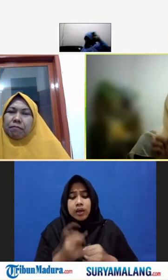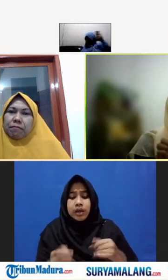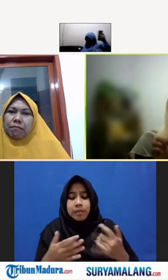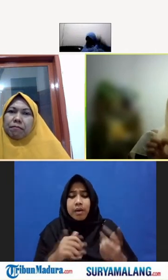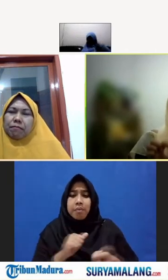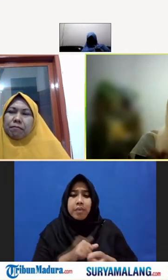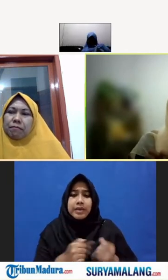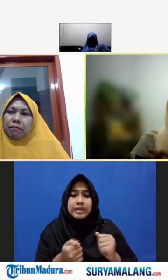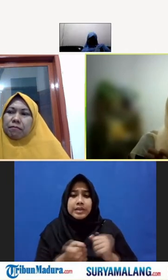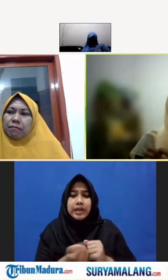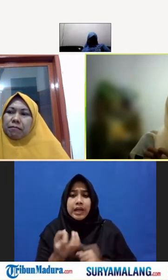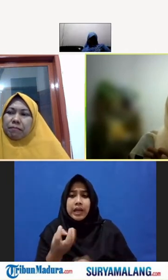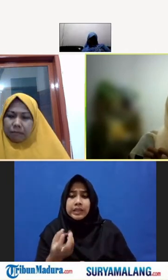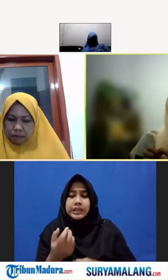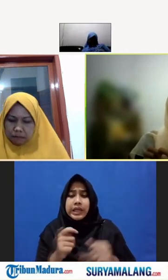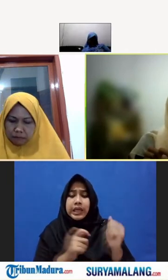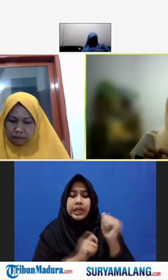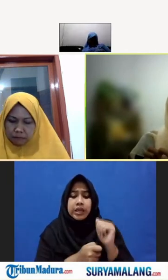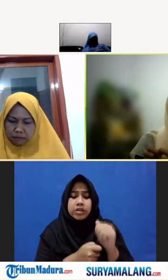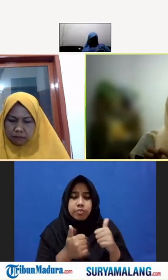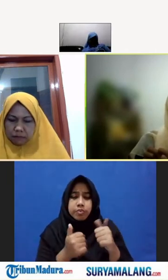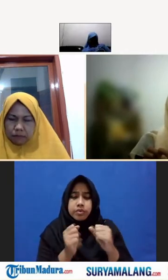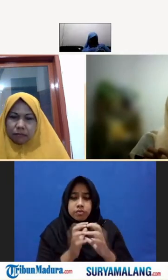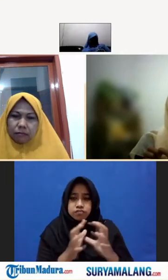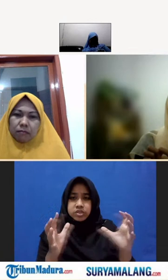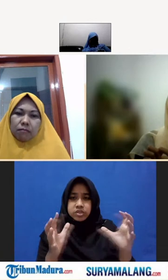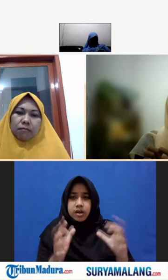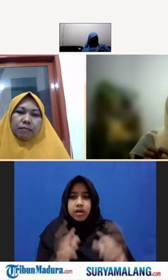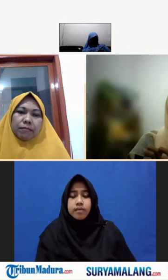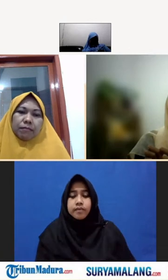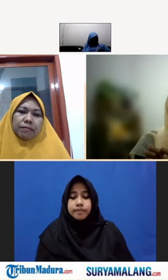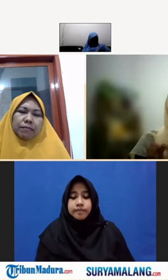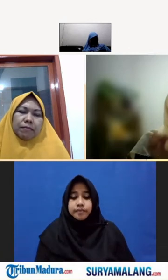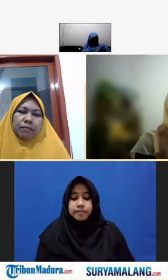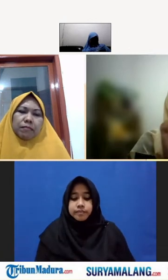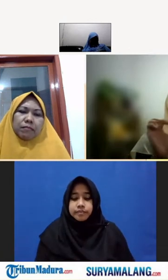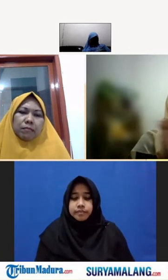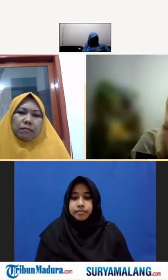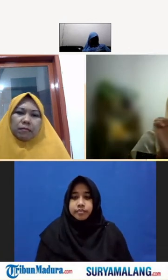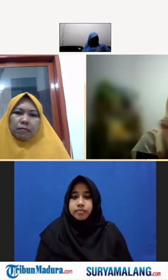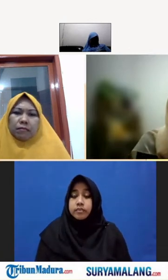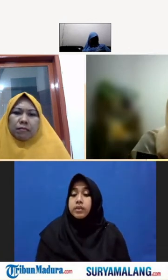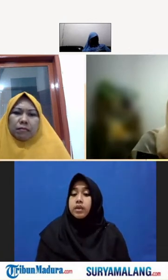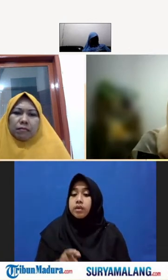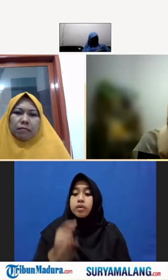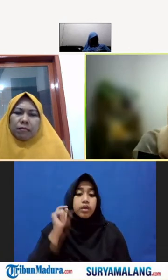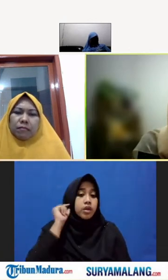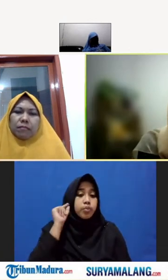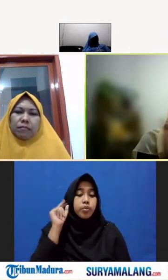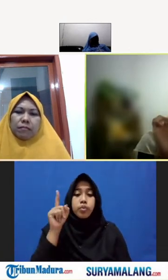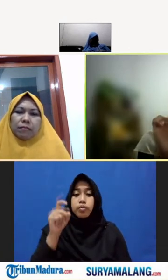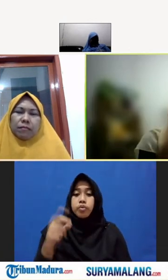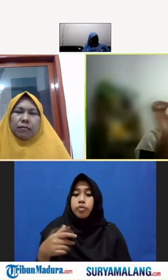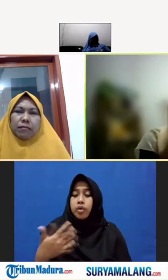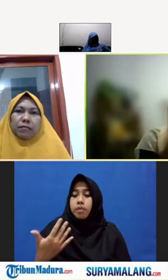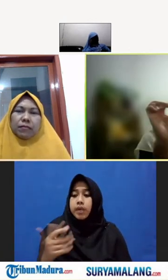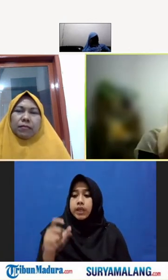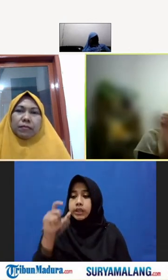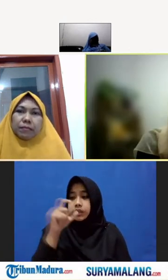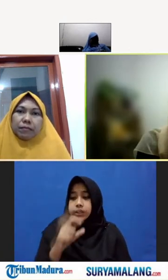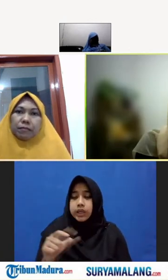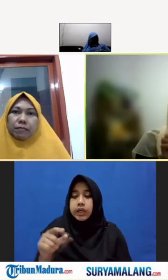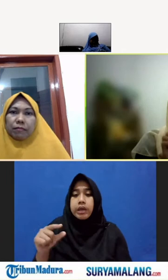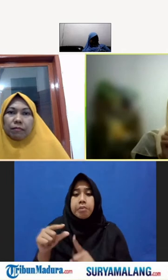responnya bisa besar. Iya. Nah, itu yang ibu perlu cari PR-nya